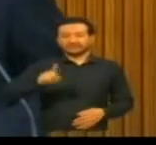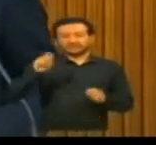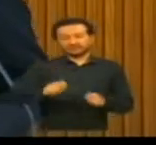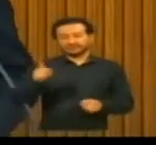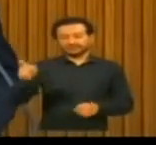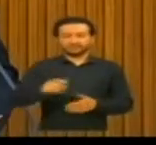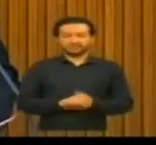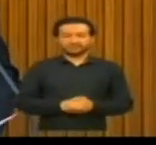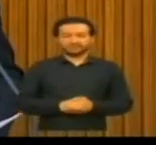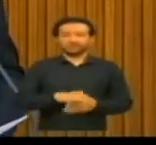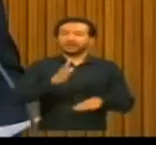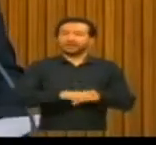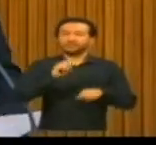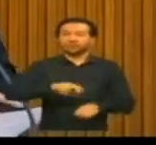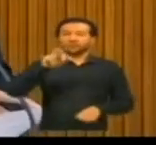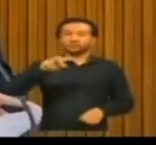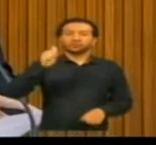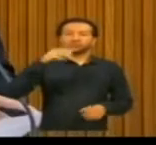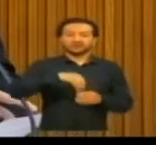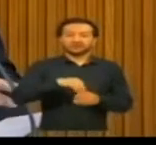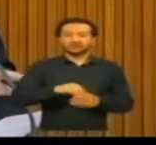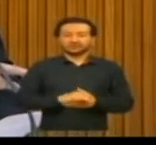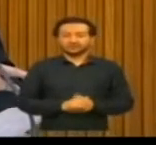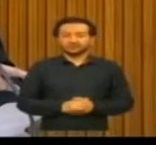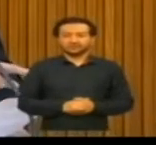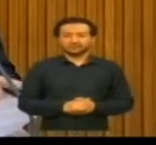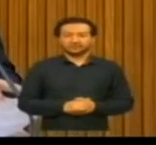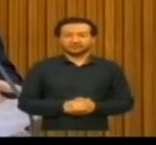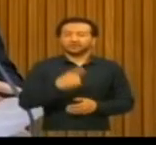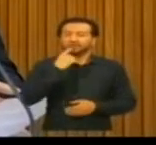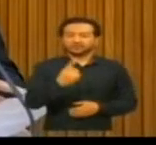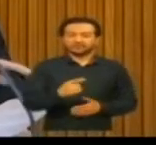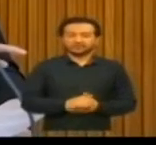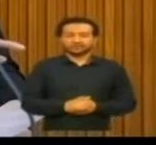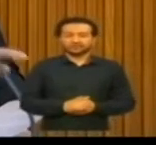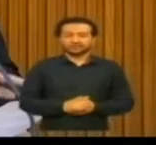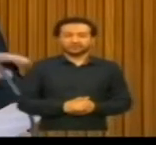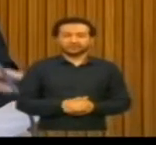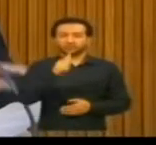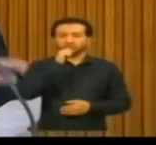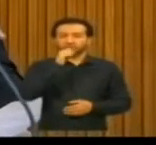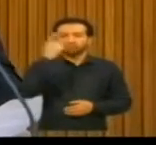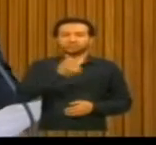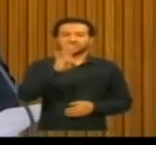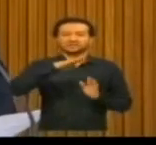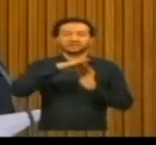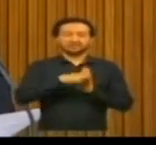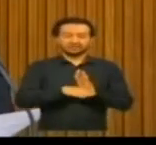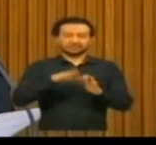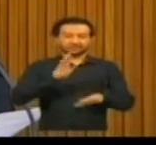gün. Ne yaptı 18 günde? Dedi ki suda %40 indirim